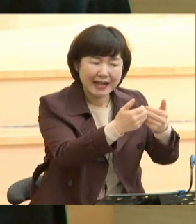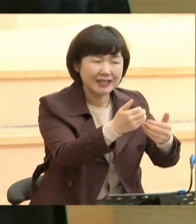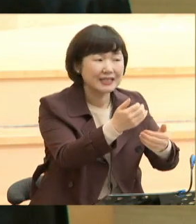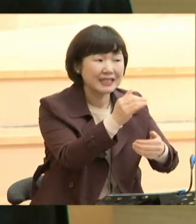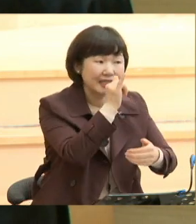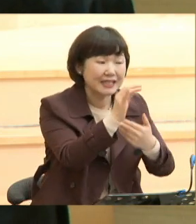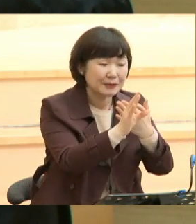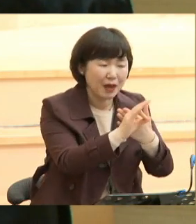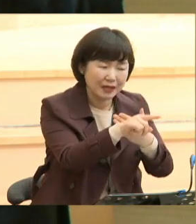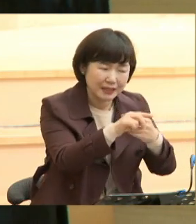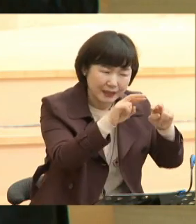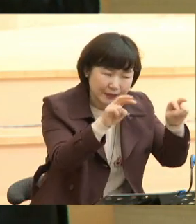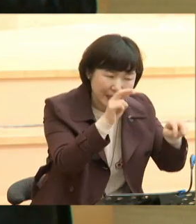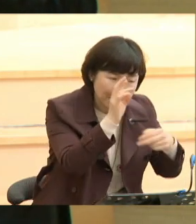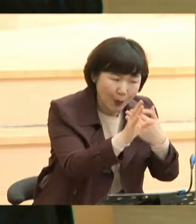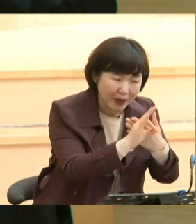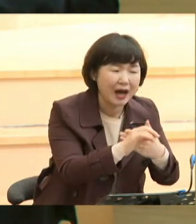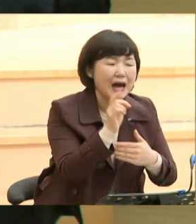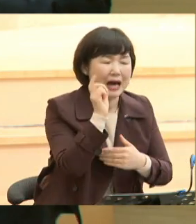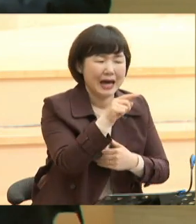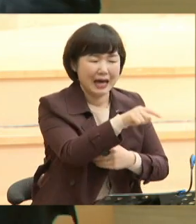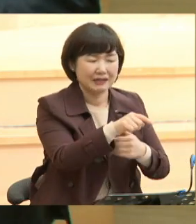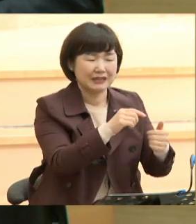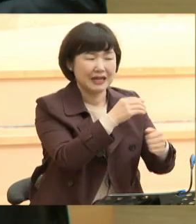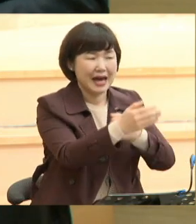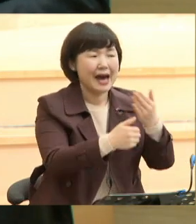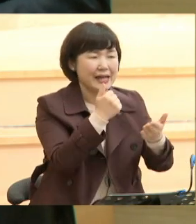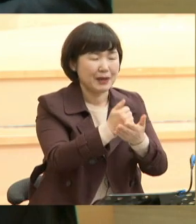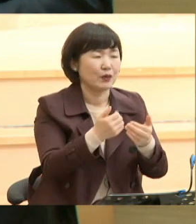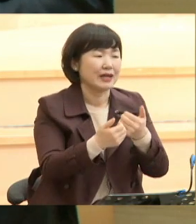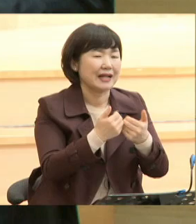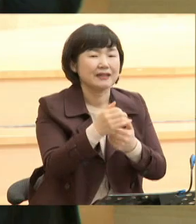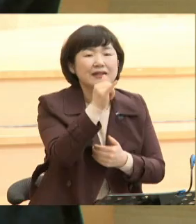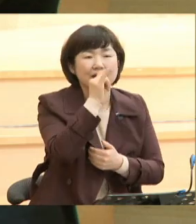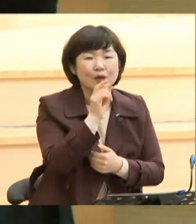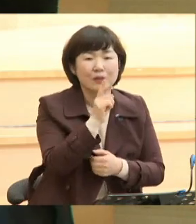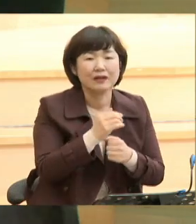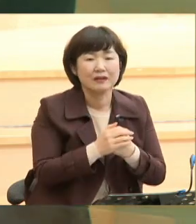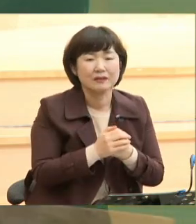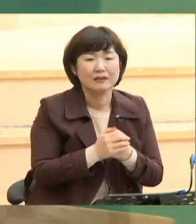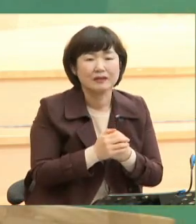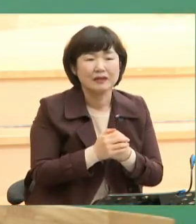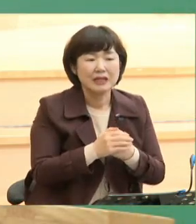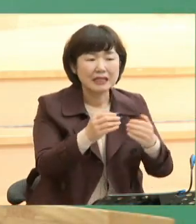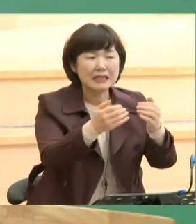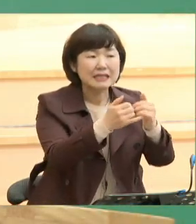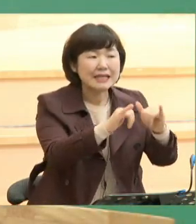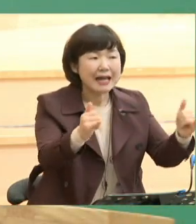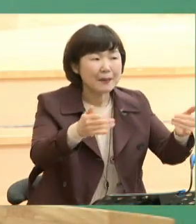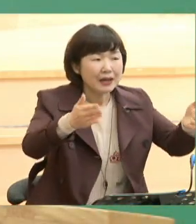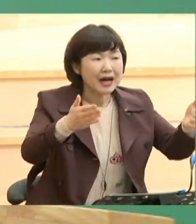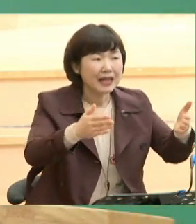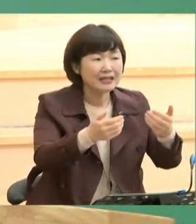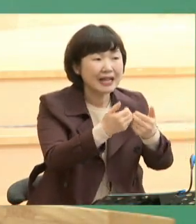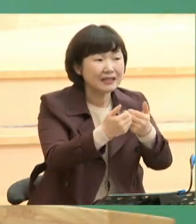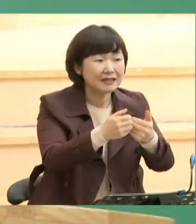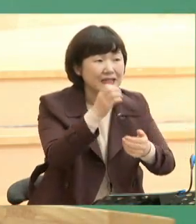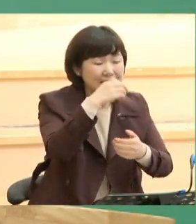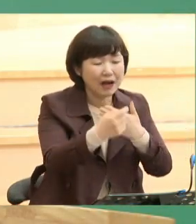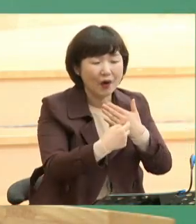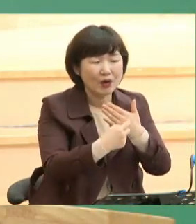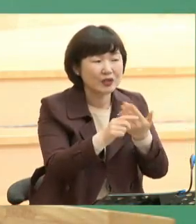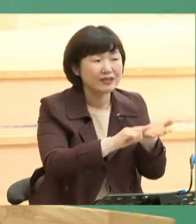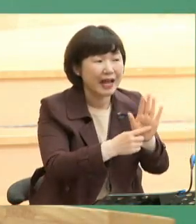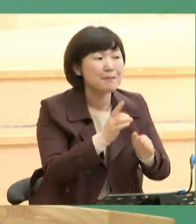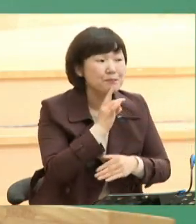하냐면 그 사람이 하나님과 지금 갈등 관계에 있다 그 말이야 사랑과 의 갈등 건 그냥 드러나는 거고 그 배우의